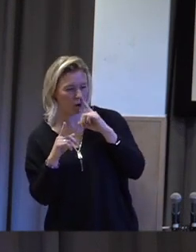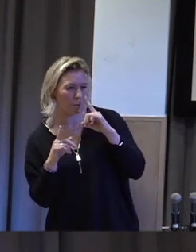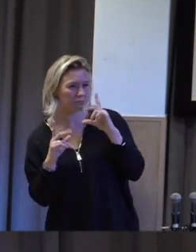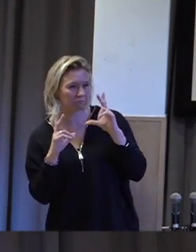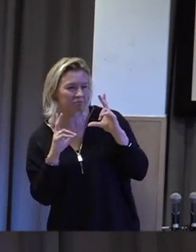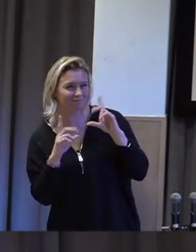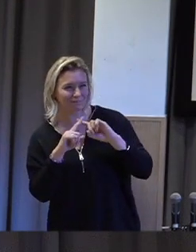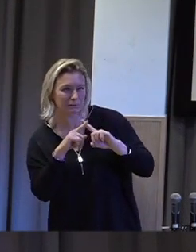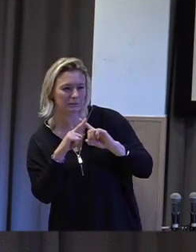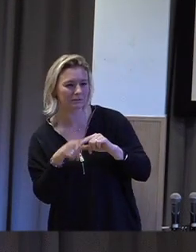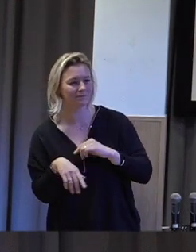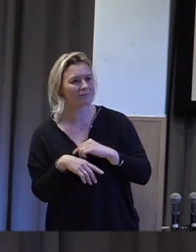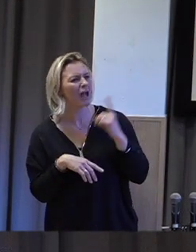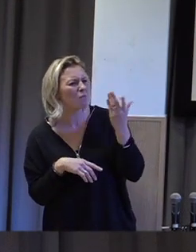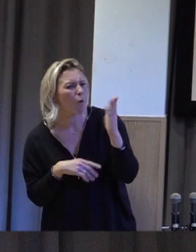prochain ?»